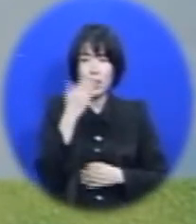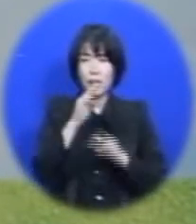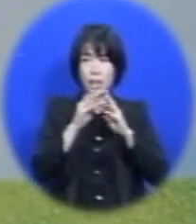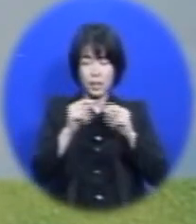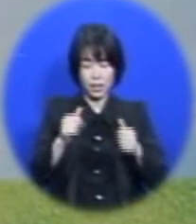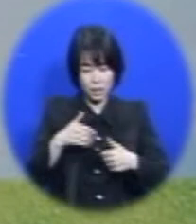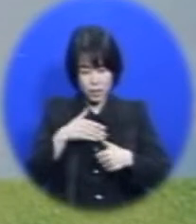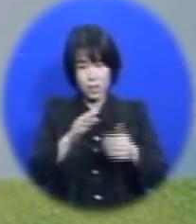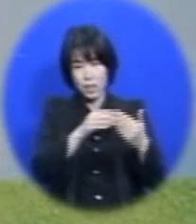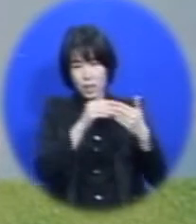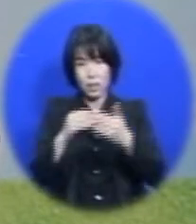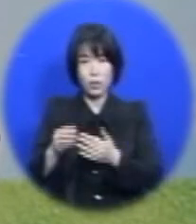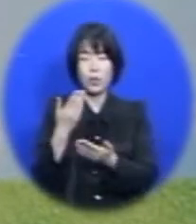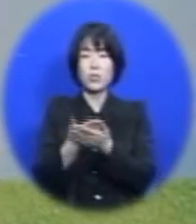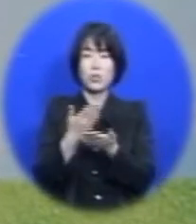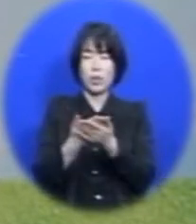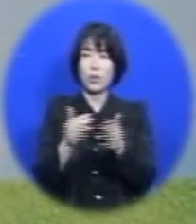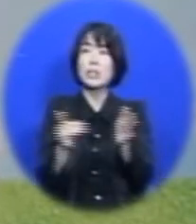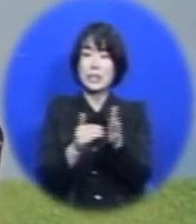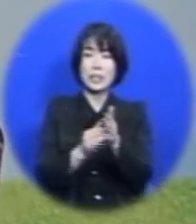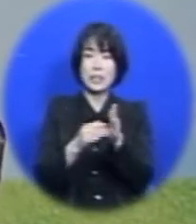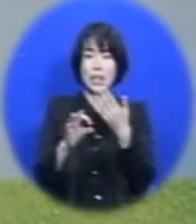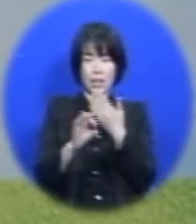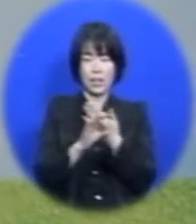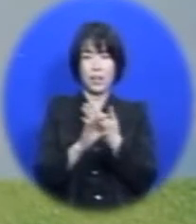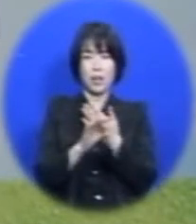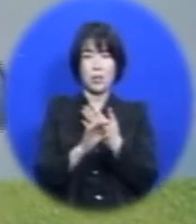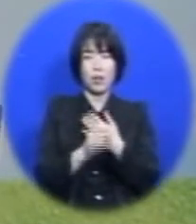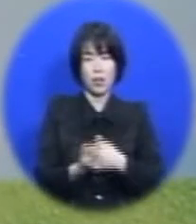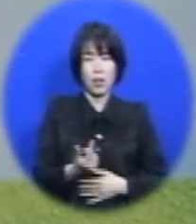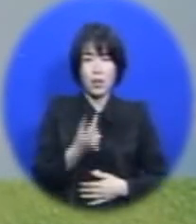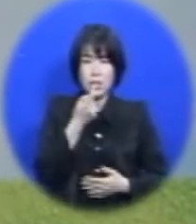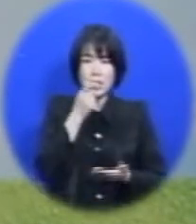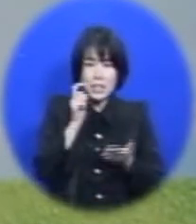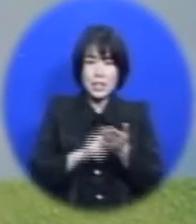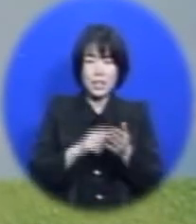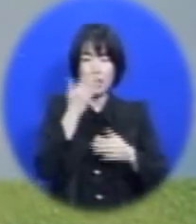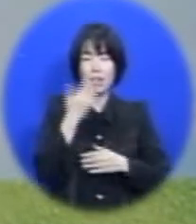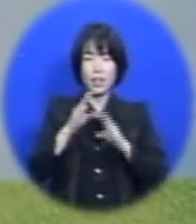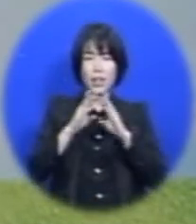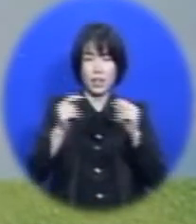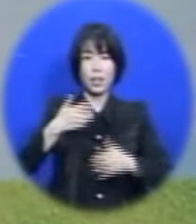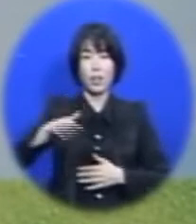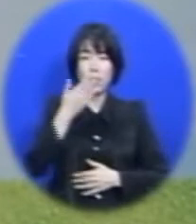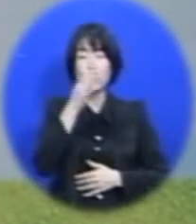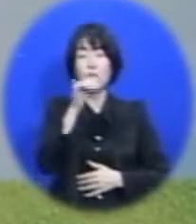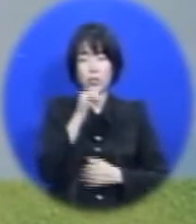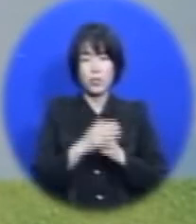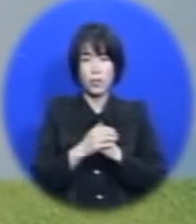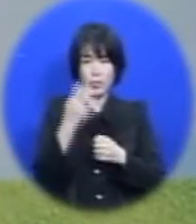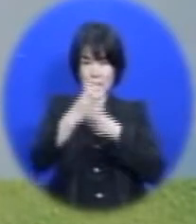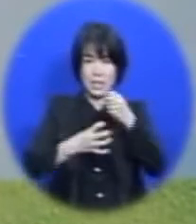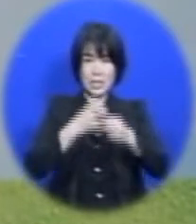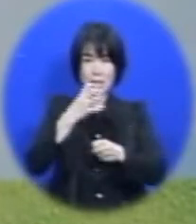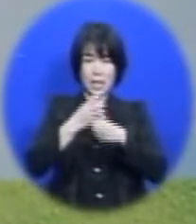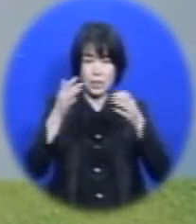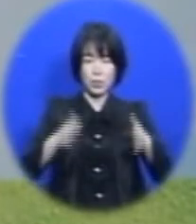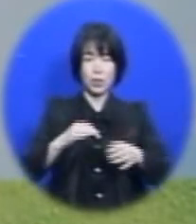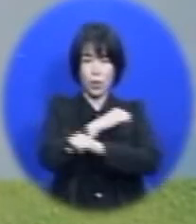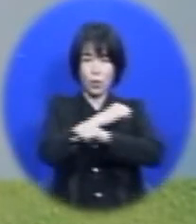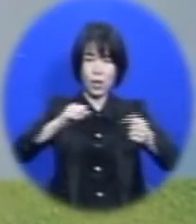주세요. 이렇게 하고 끝냈다면 금방 가나안 땅 갔어요. 40년 동안 광야에서 헤맬